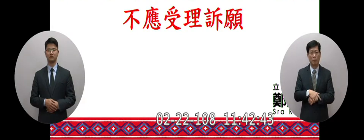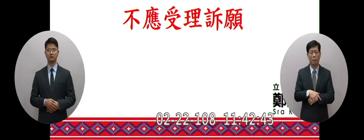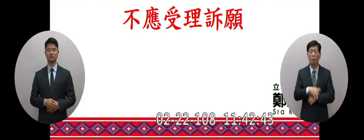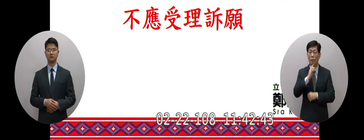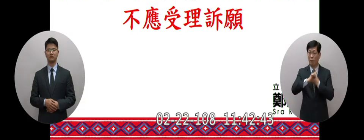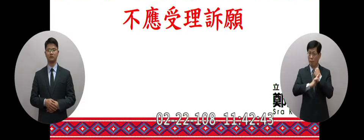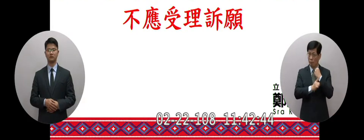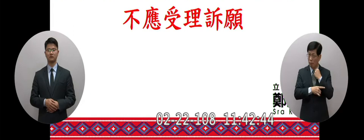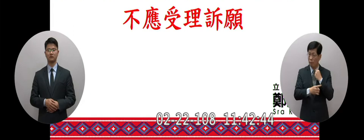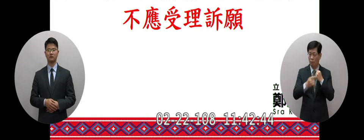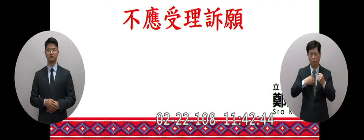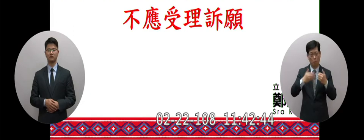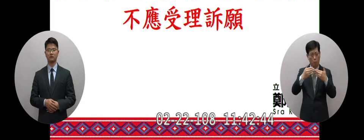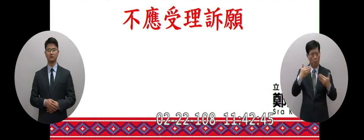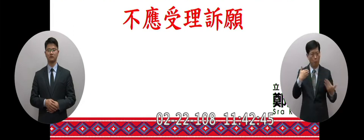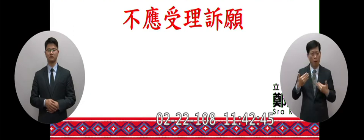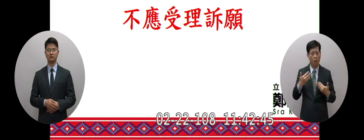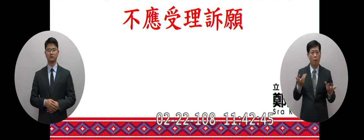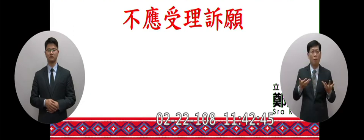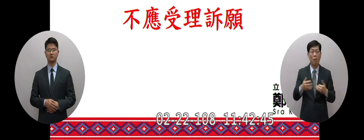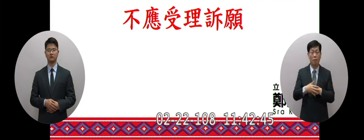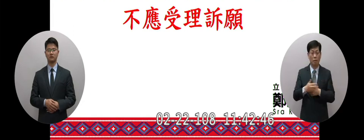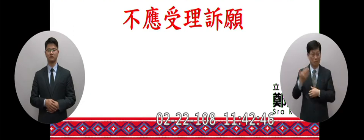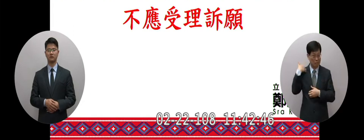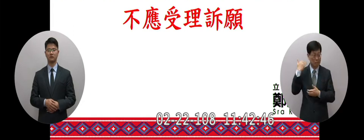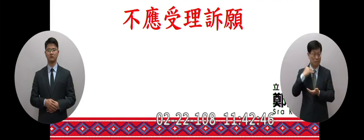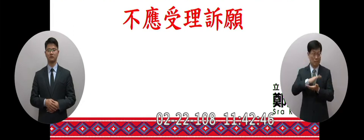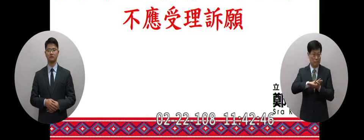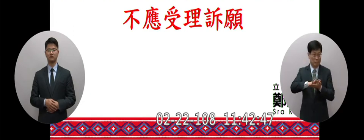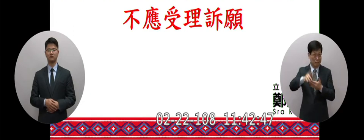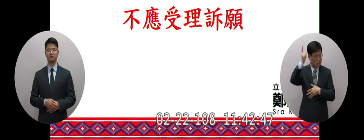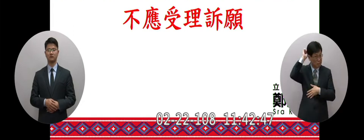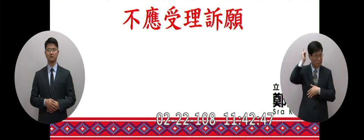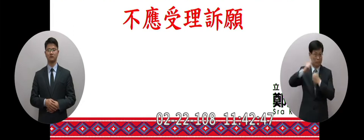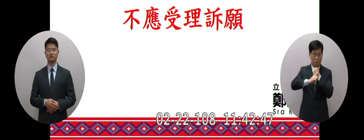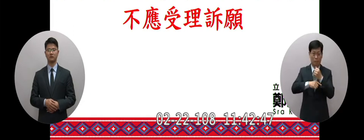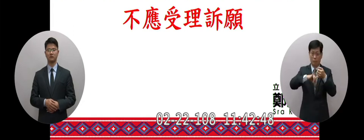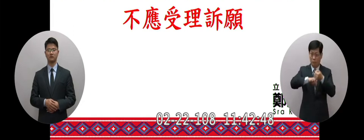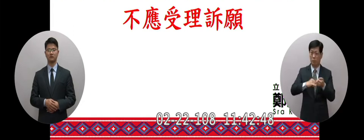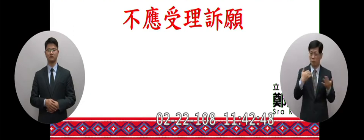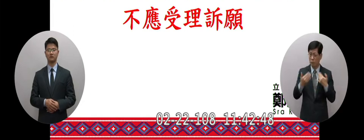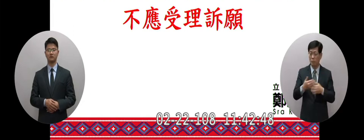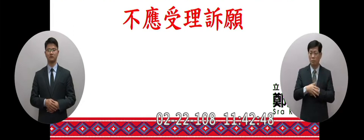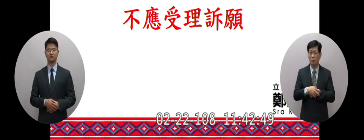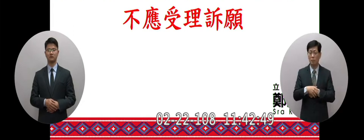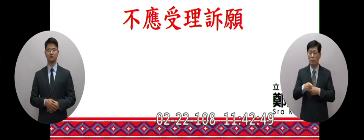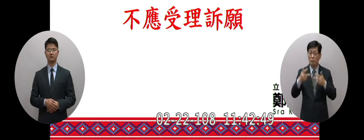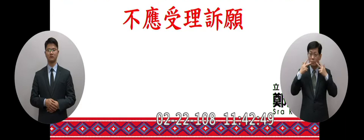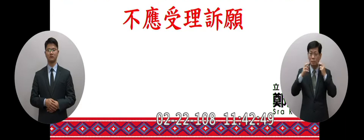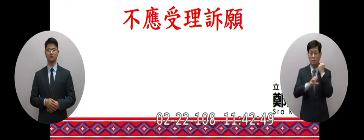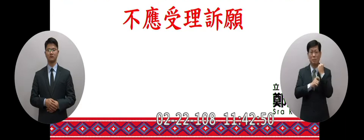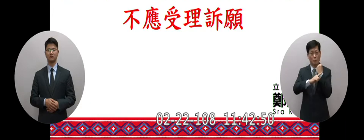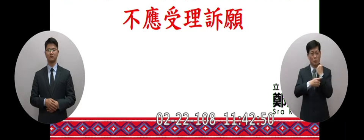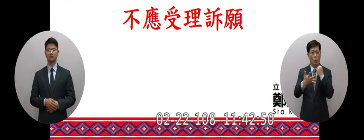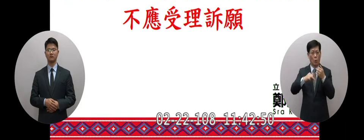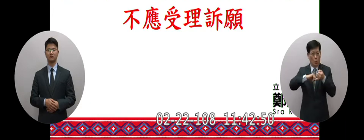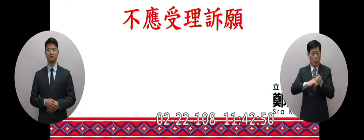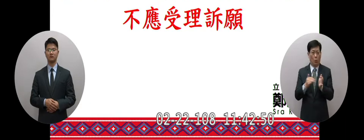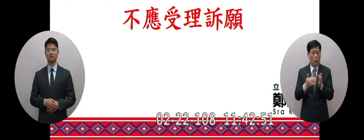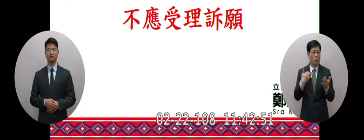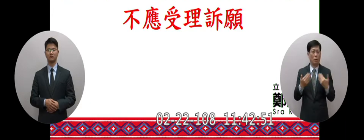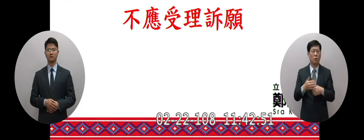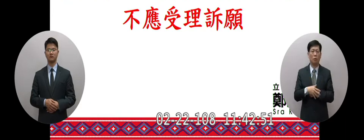是一个法律确定的事项，大清律例确定的事项，原住民族基本法确定的事